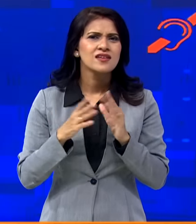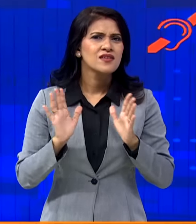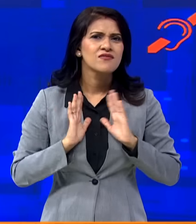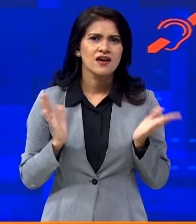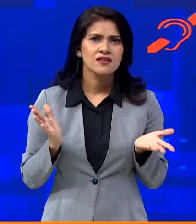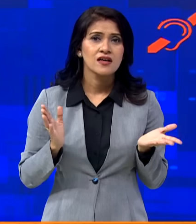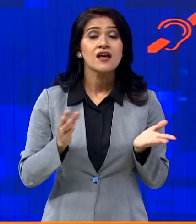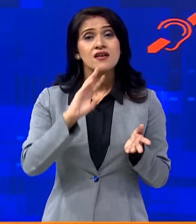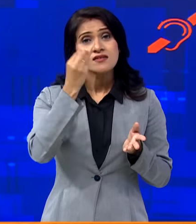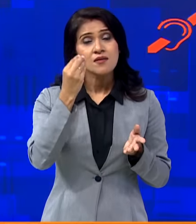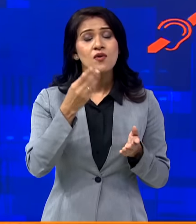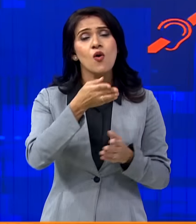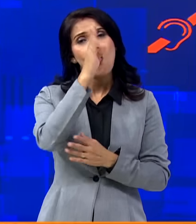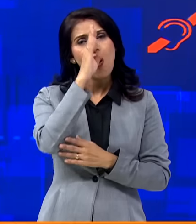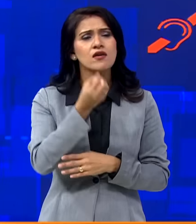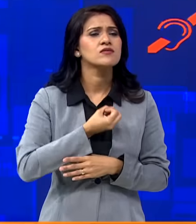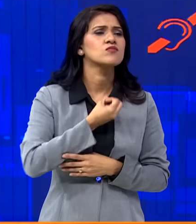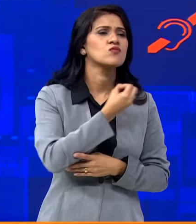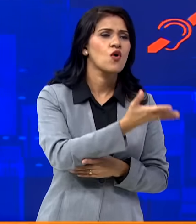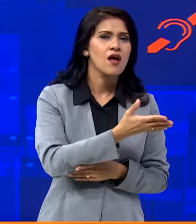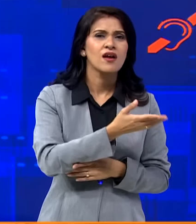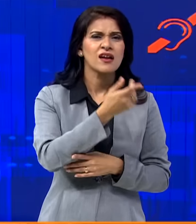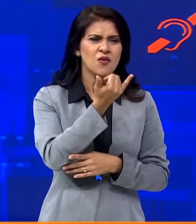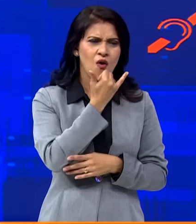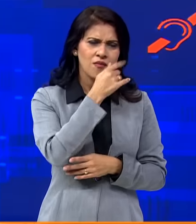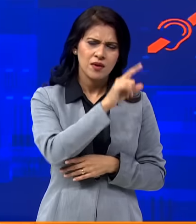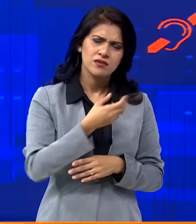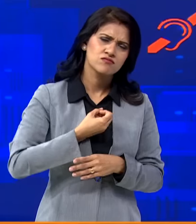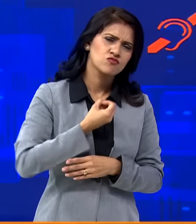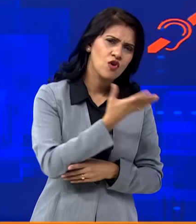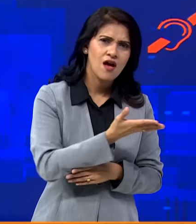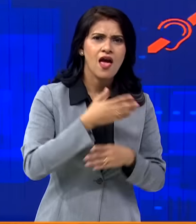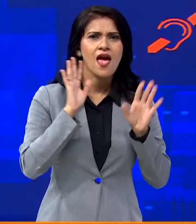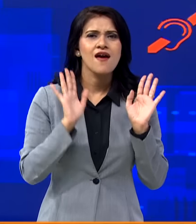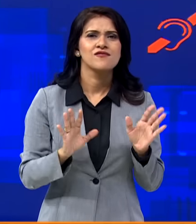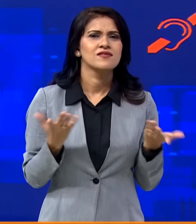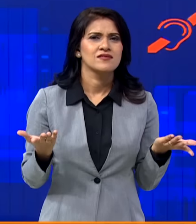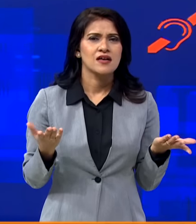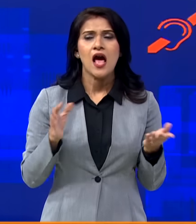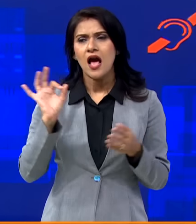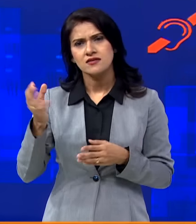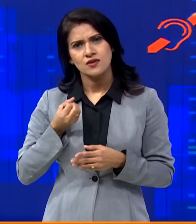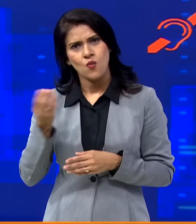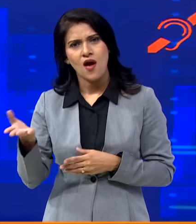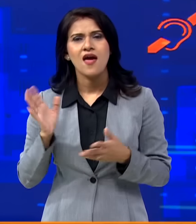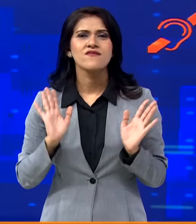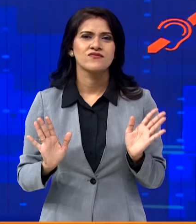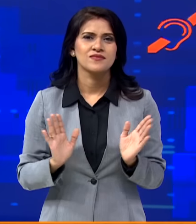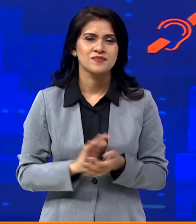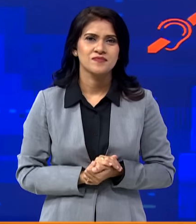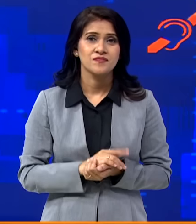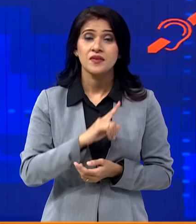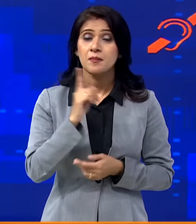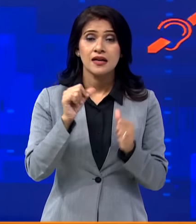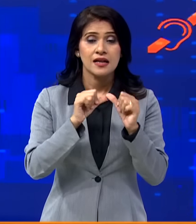दुष्टों को भी ताकत बक्श देता है हो जाता है देखिए जो भी कुछ हुआ अखिलेश यादव जो